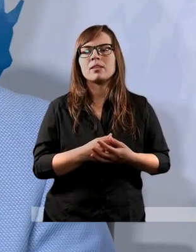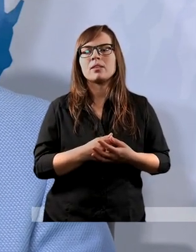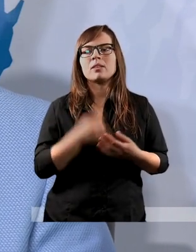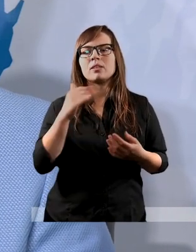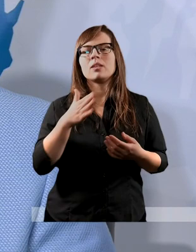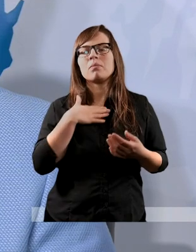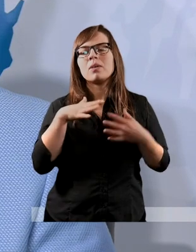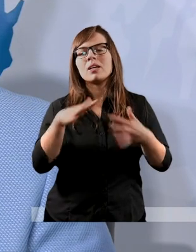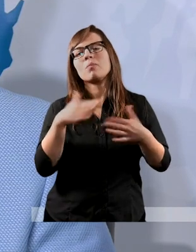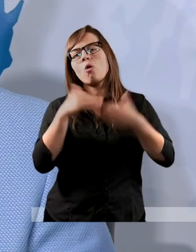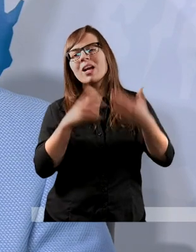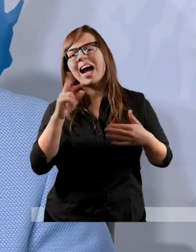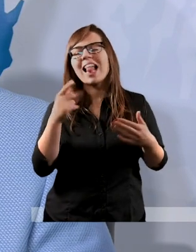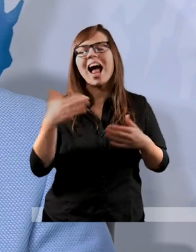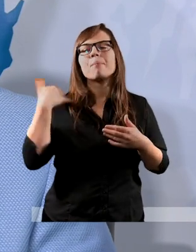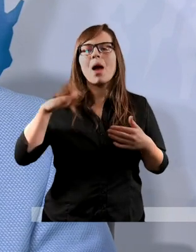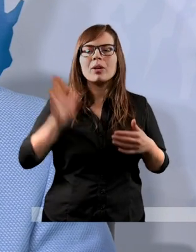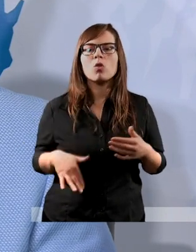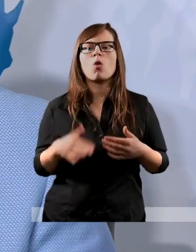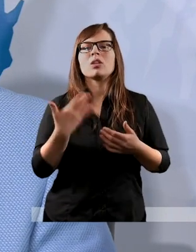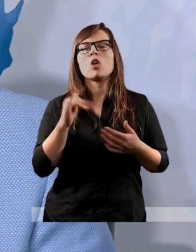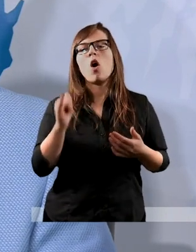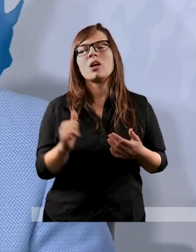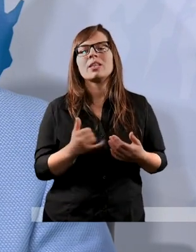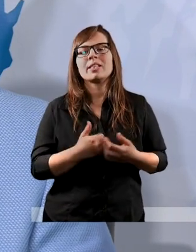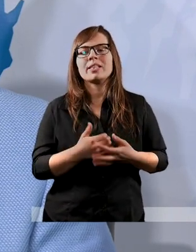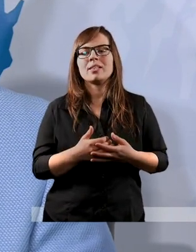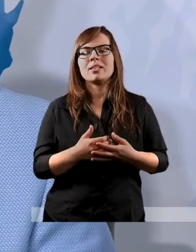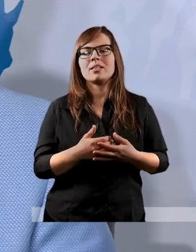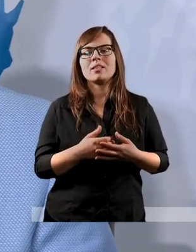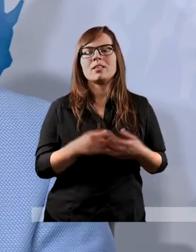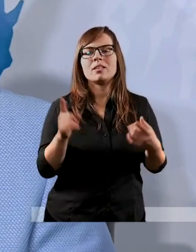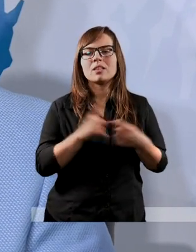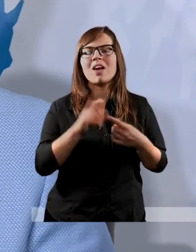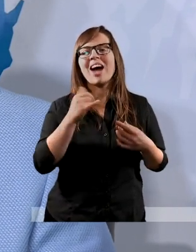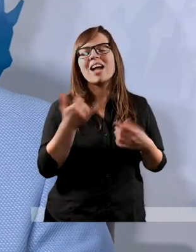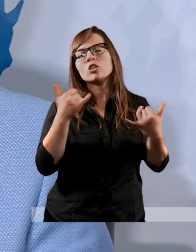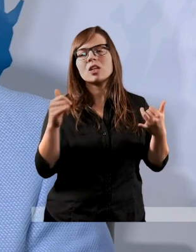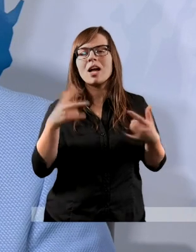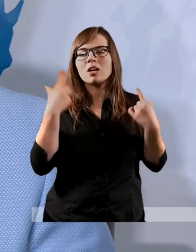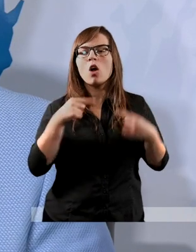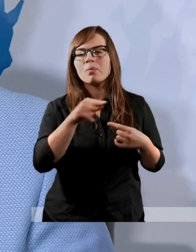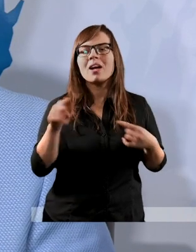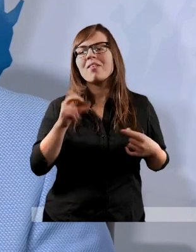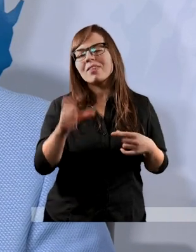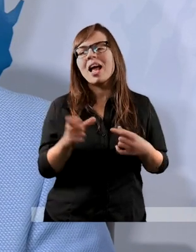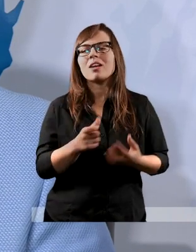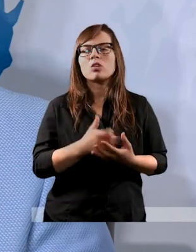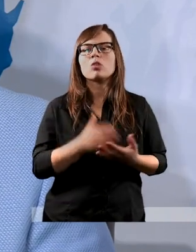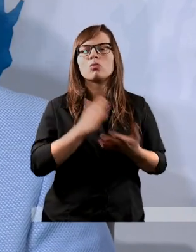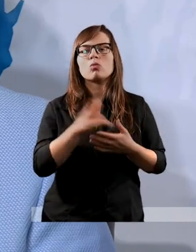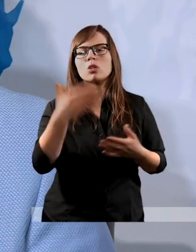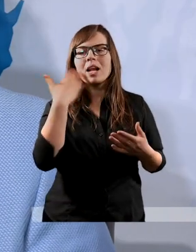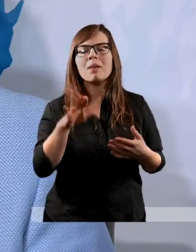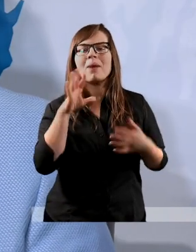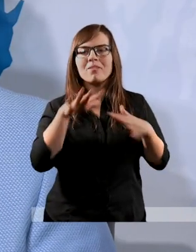I my mamy pozdrowienia od Renaty z Białegostoku. No i tak, od Franciszka też wymieniałem. Więc to